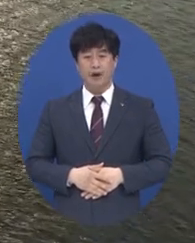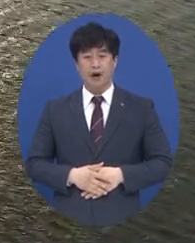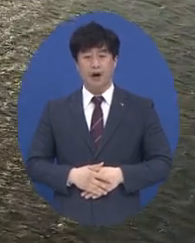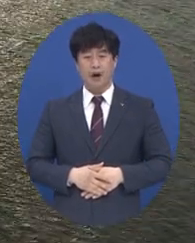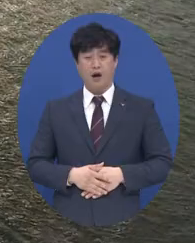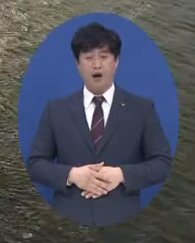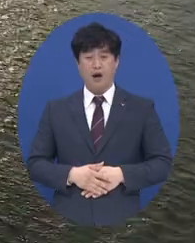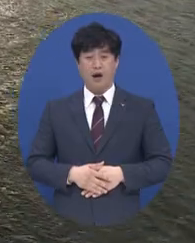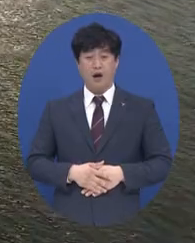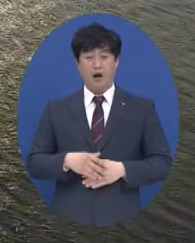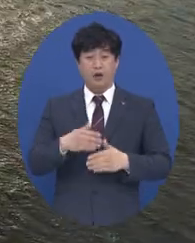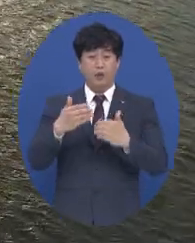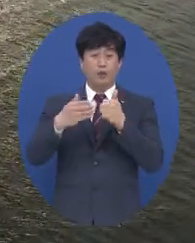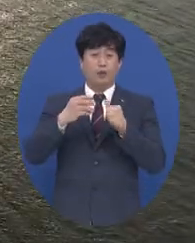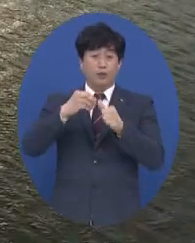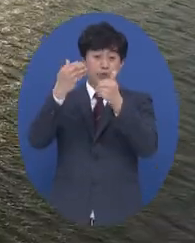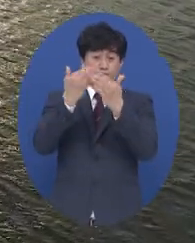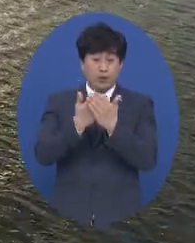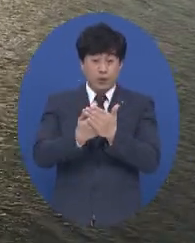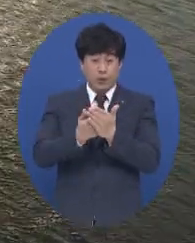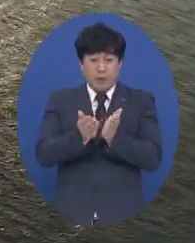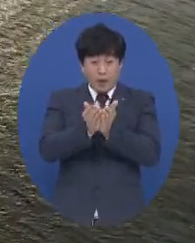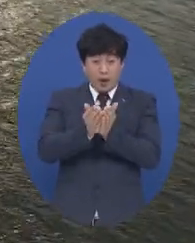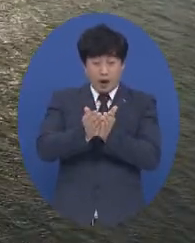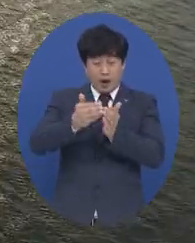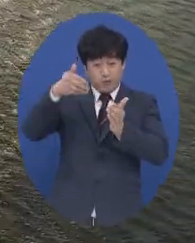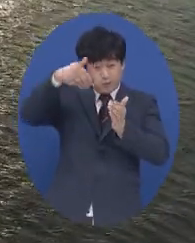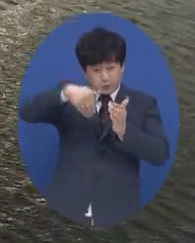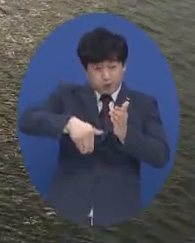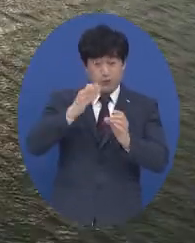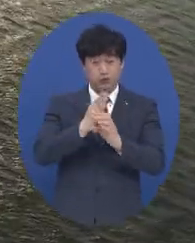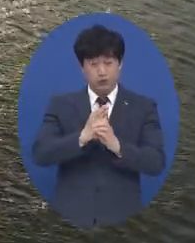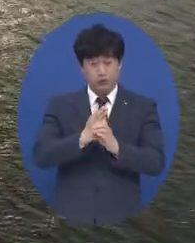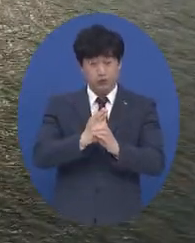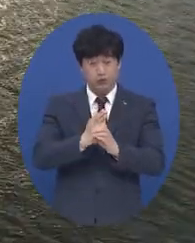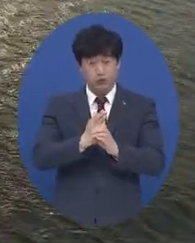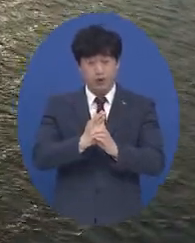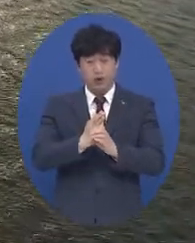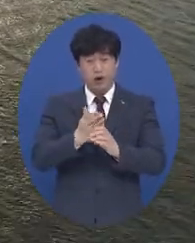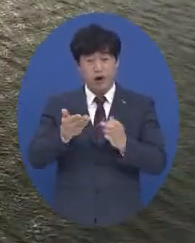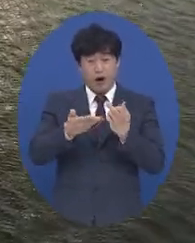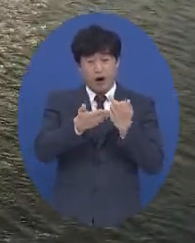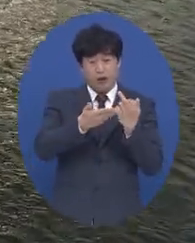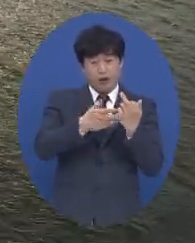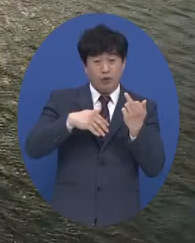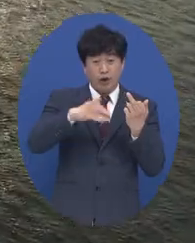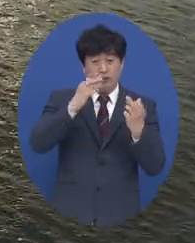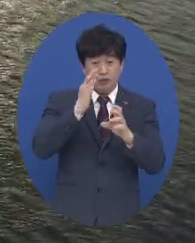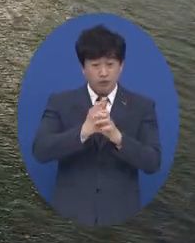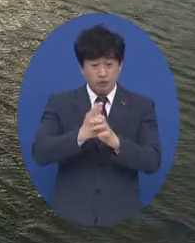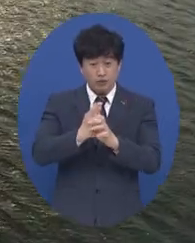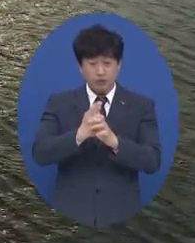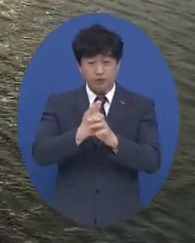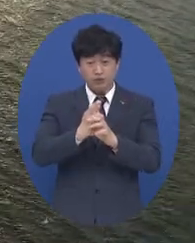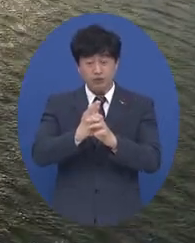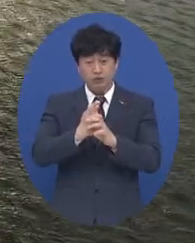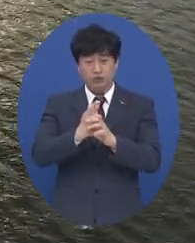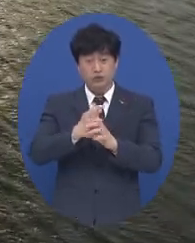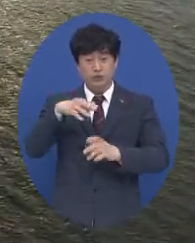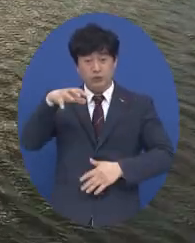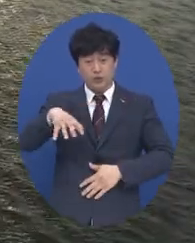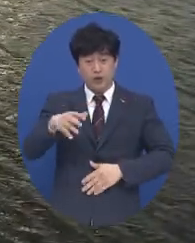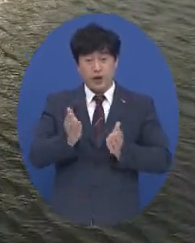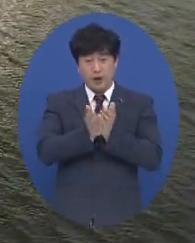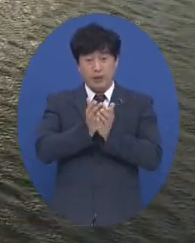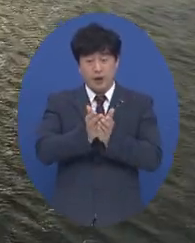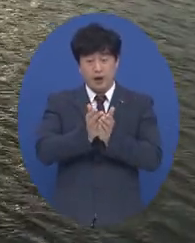제가 침몰된 것 같아요. 제가 침몰해요? 네, 저기 쓰기도 가고 있었는데. 예. 여기 지금